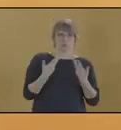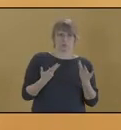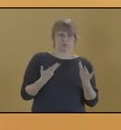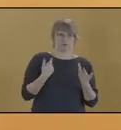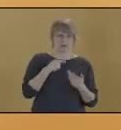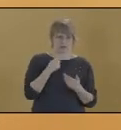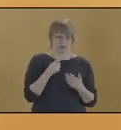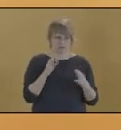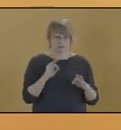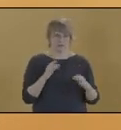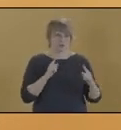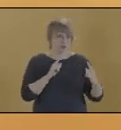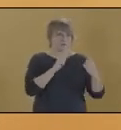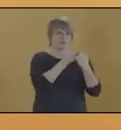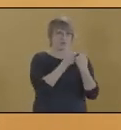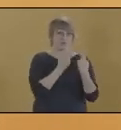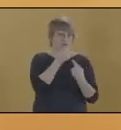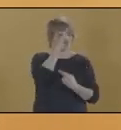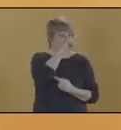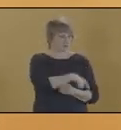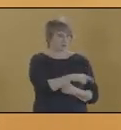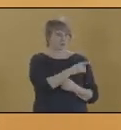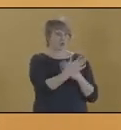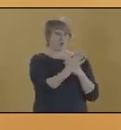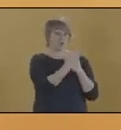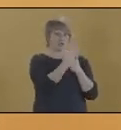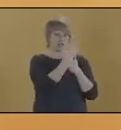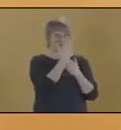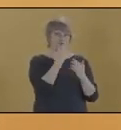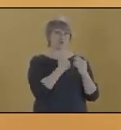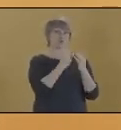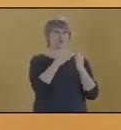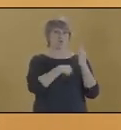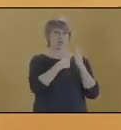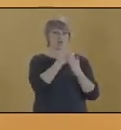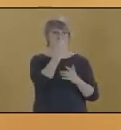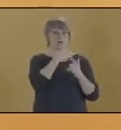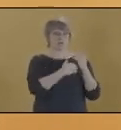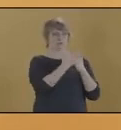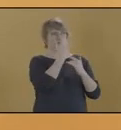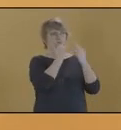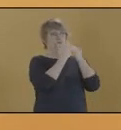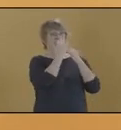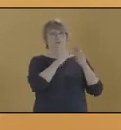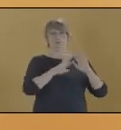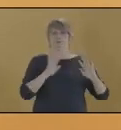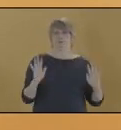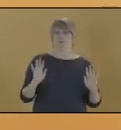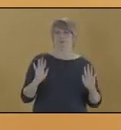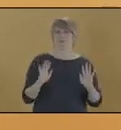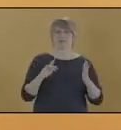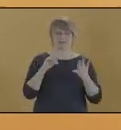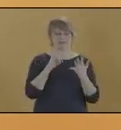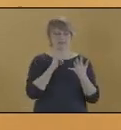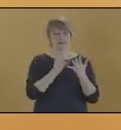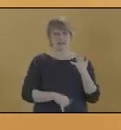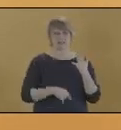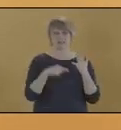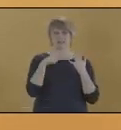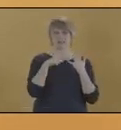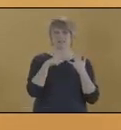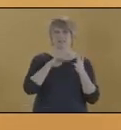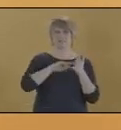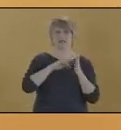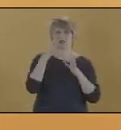es einen offensichtlichen Konflikt gab, weil die Person einen überzeugen wollte. Das letzte ist ein Planspiel und da geht es wirklich auch so